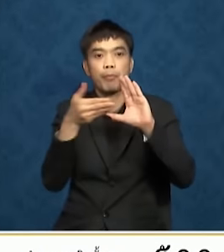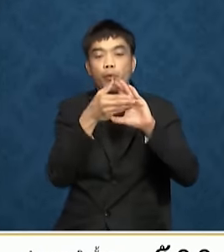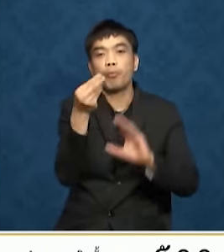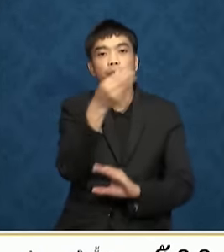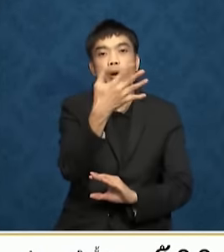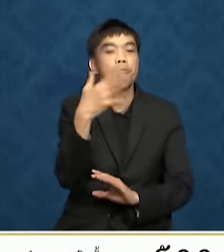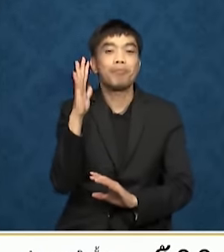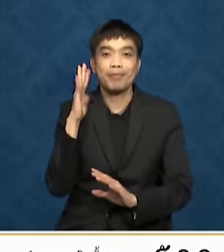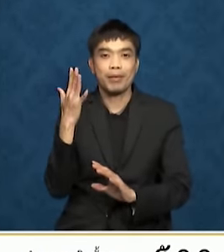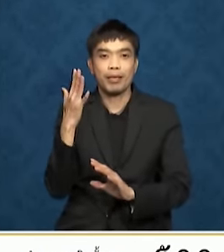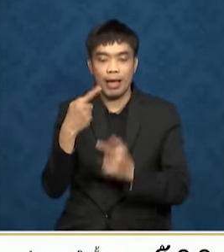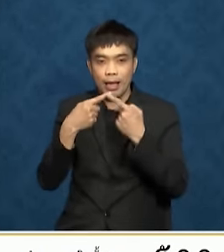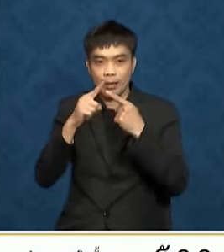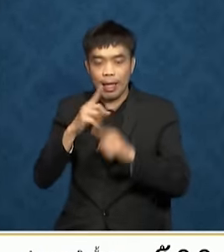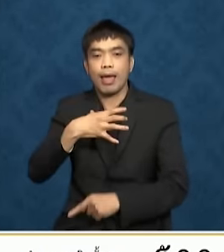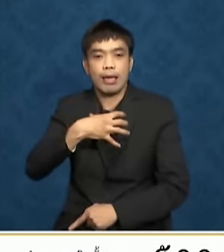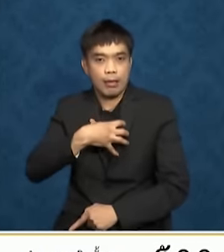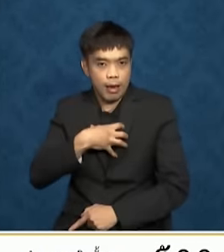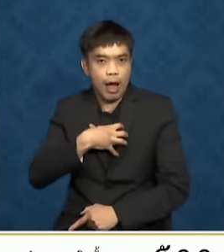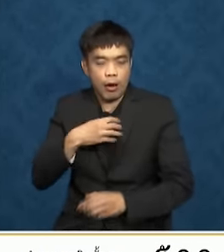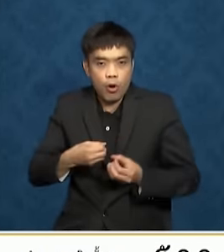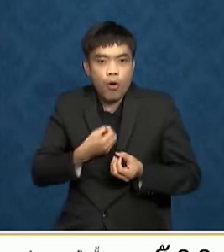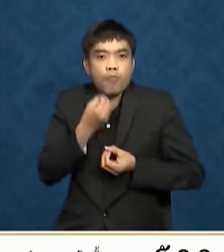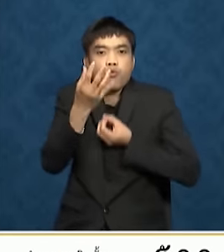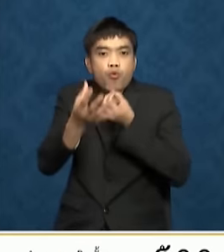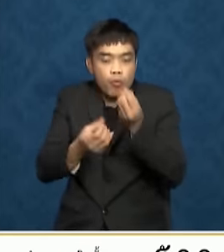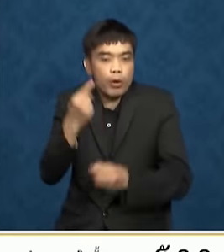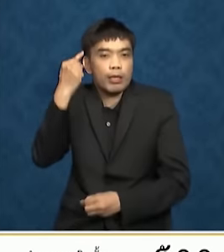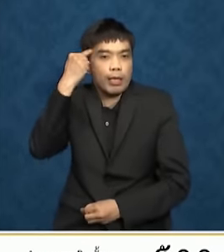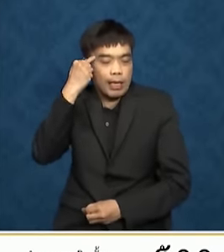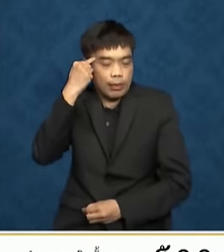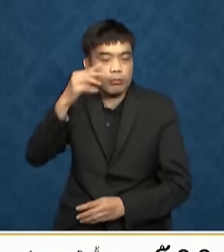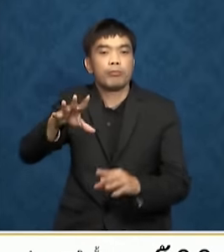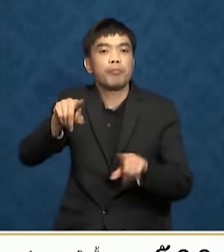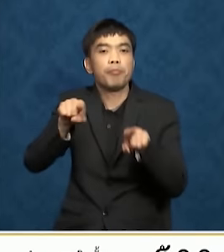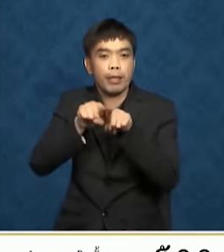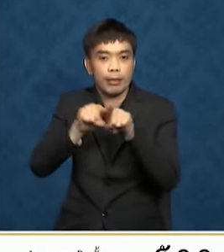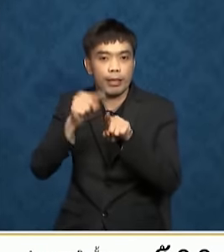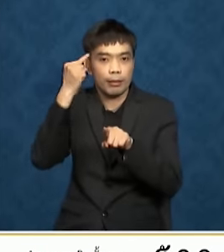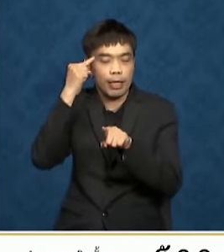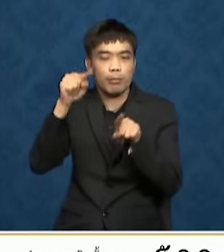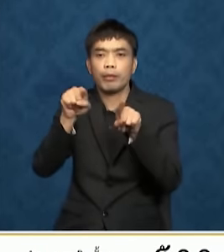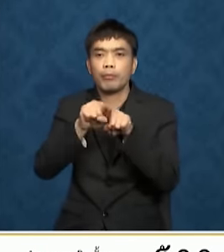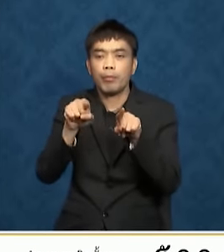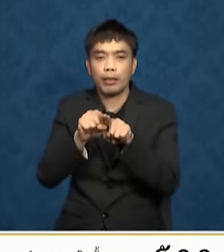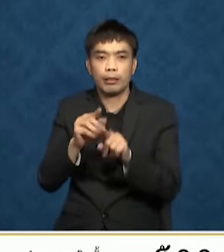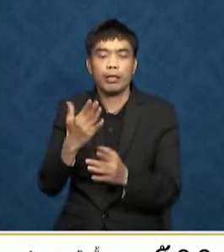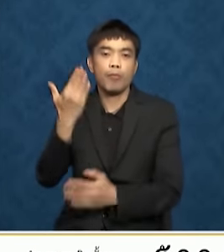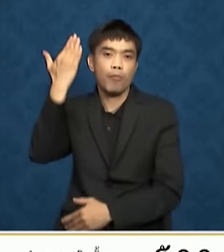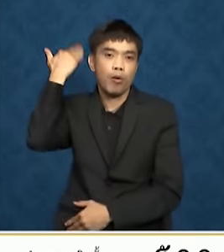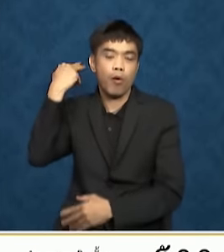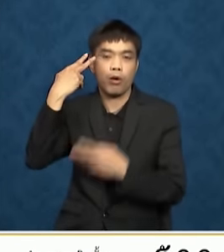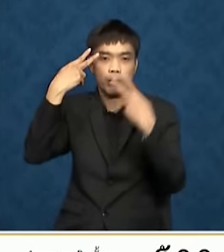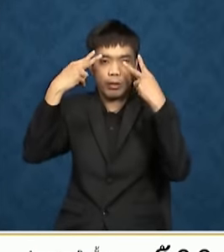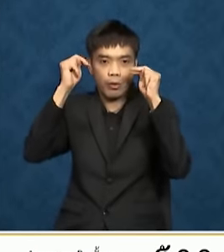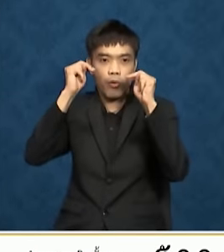ต้องการแสดงความเห็นด้วยกับข้อความที่ท่านอดีตนายกรัฐมนตรีท่านนึง